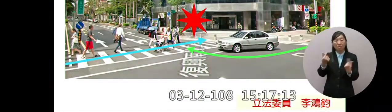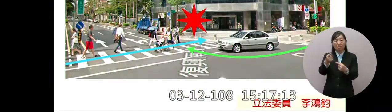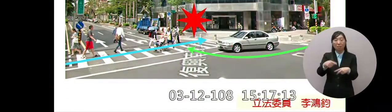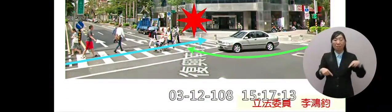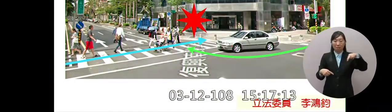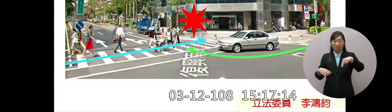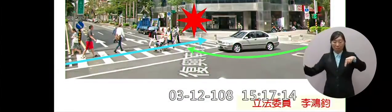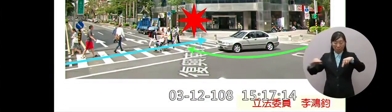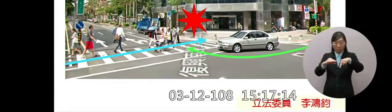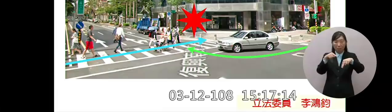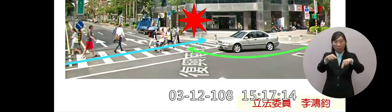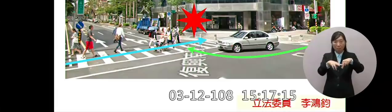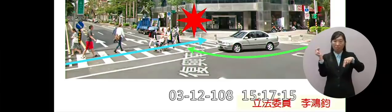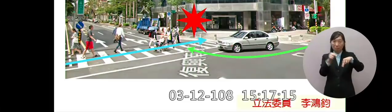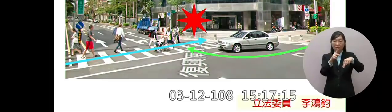实这个地方就是一个死角。